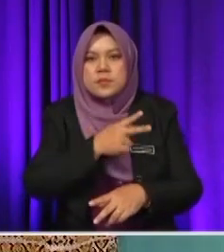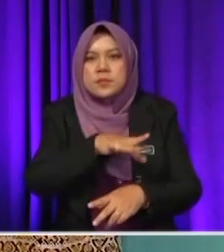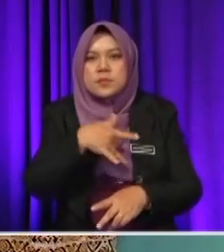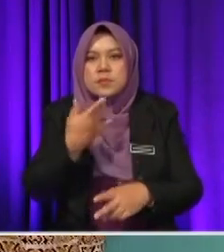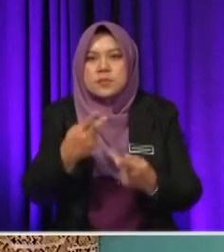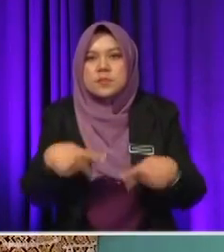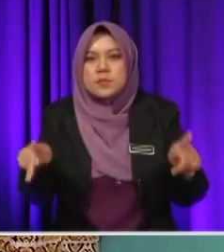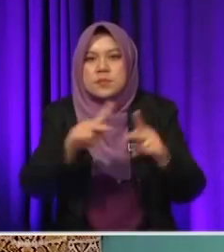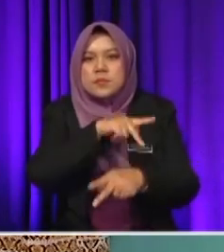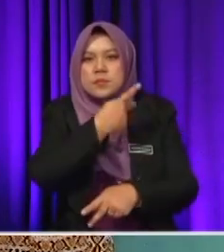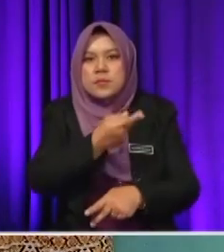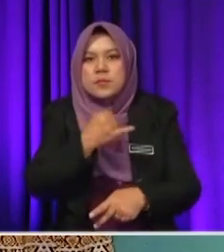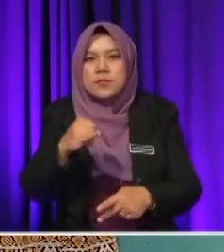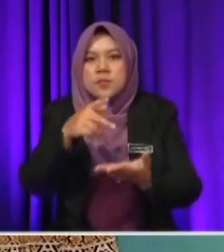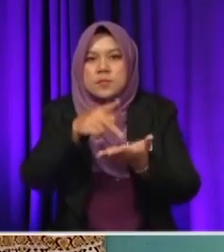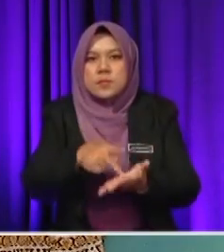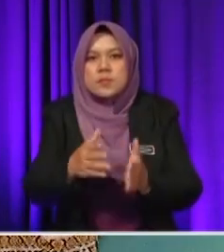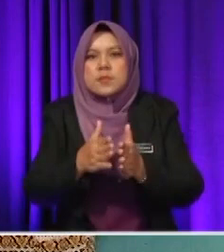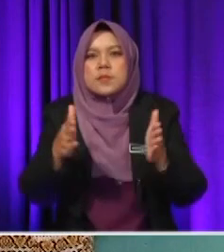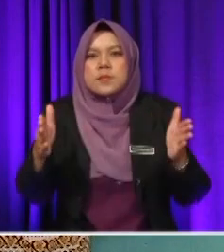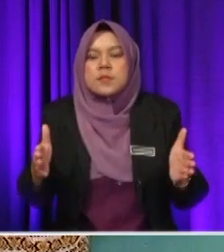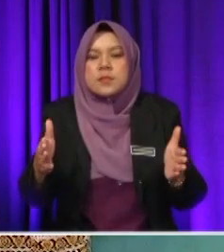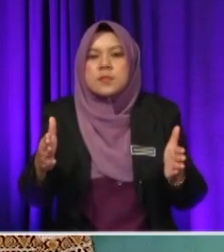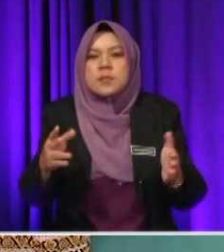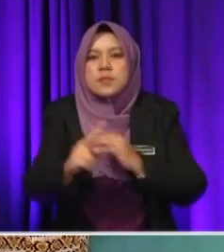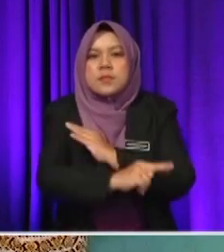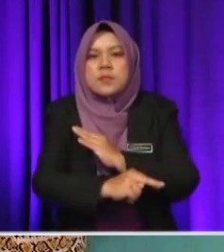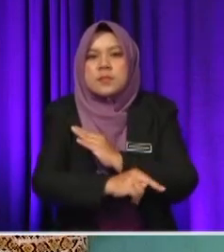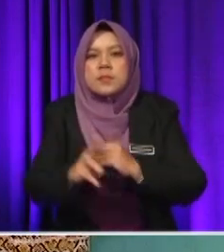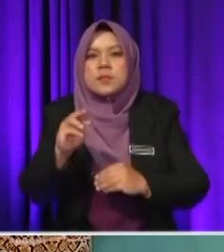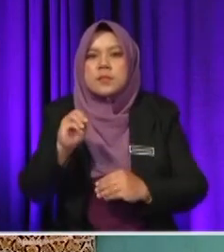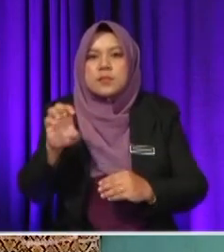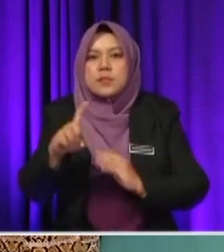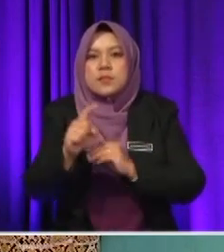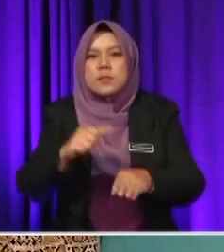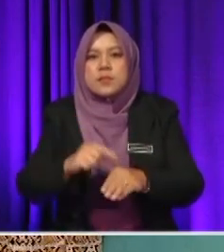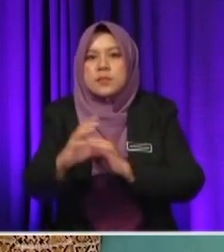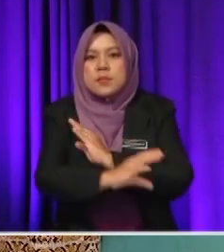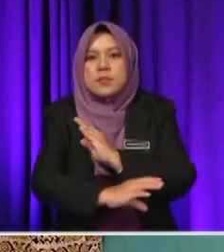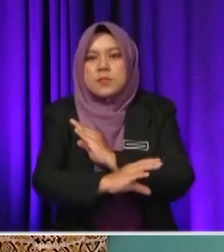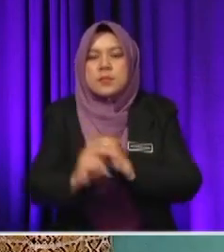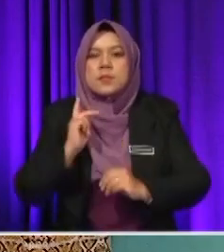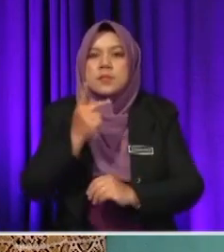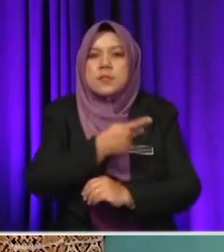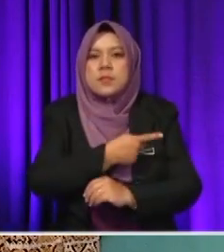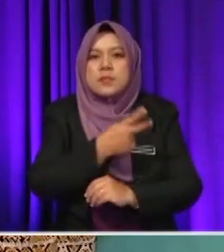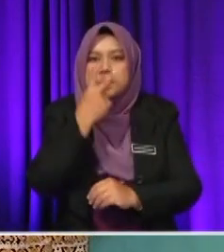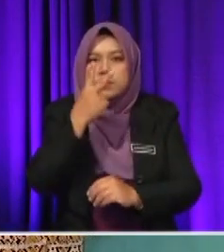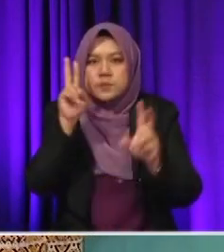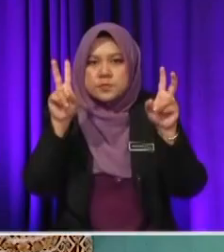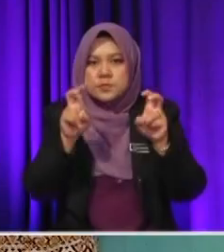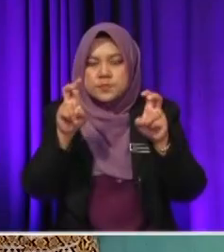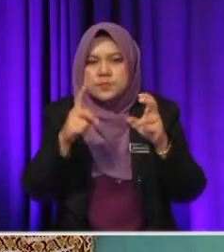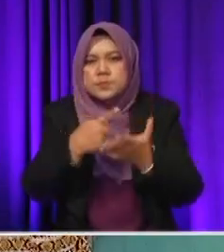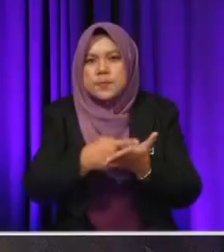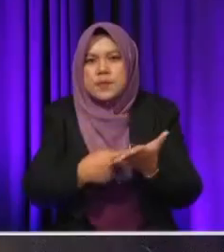tingkatan 4 yaitu kesan perkembangan nasionalisme di negara kita Oke jadi kalau kita tengok kepada tajuk lah agak